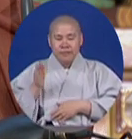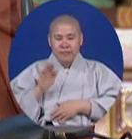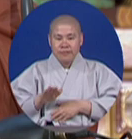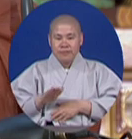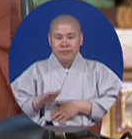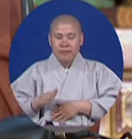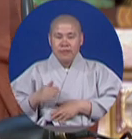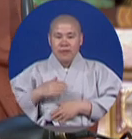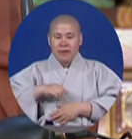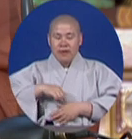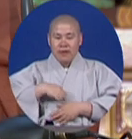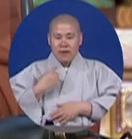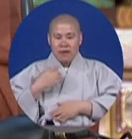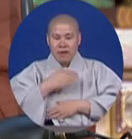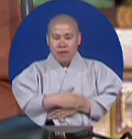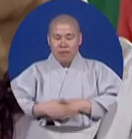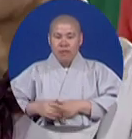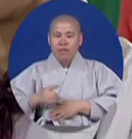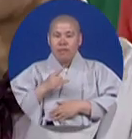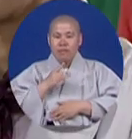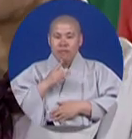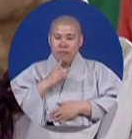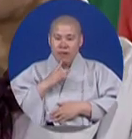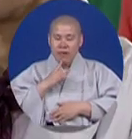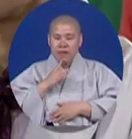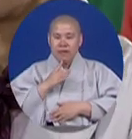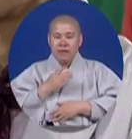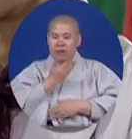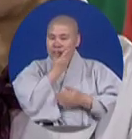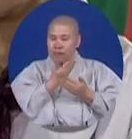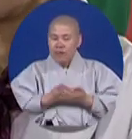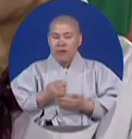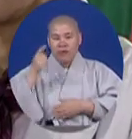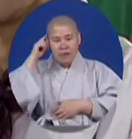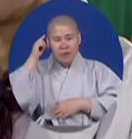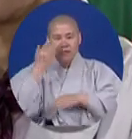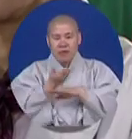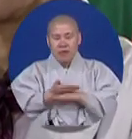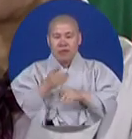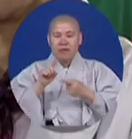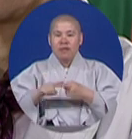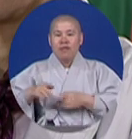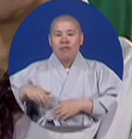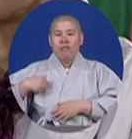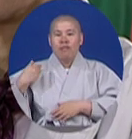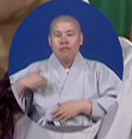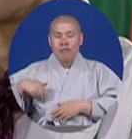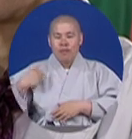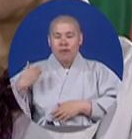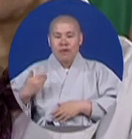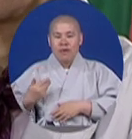이 자기 몸만을 몸으로 알고 다른 건 모르는 겁니다. 그리고